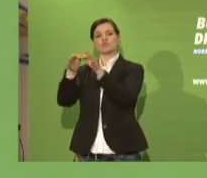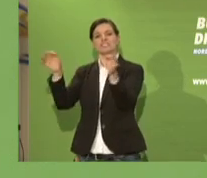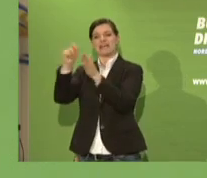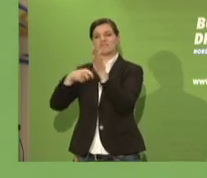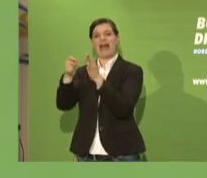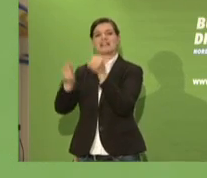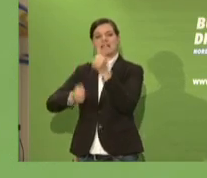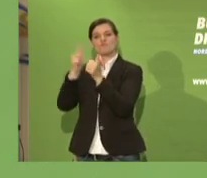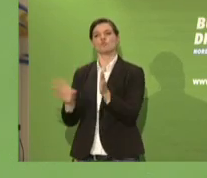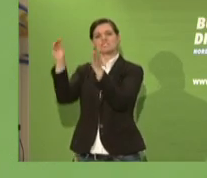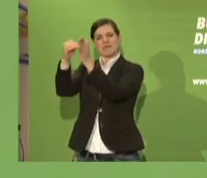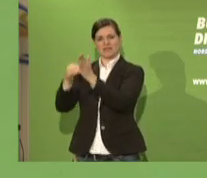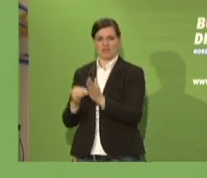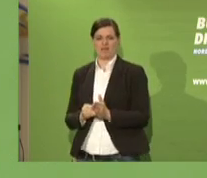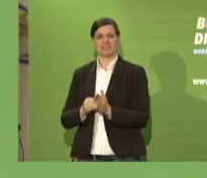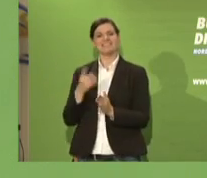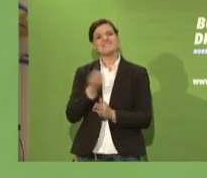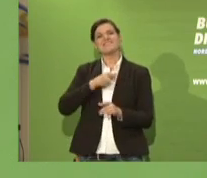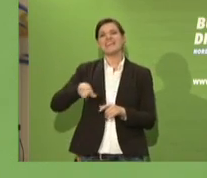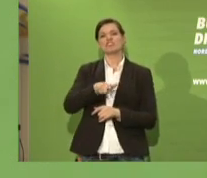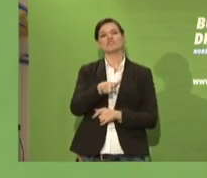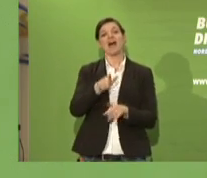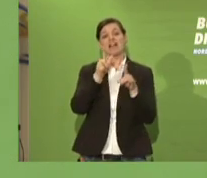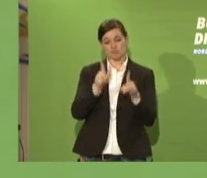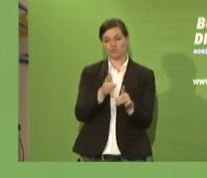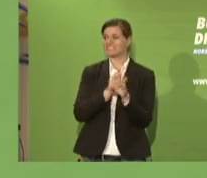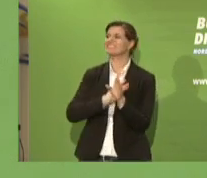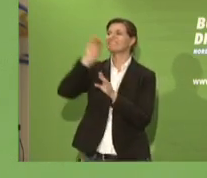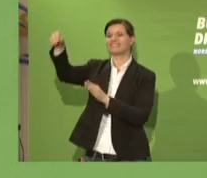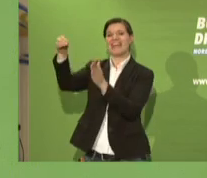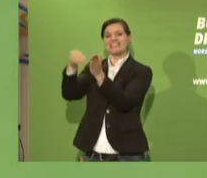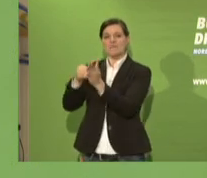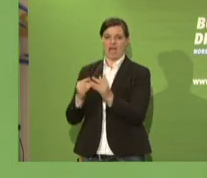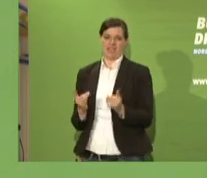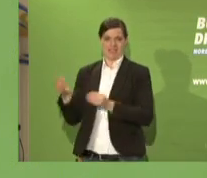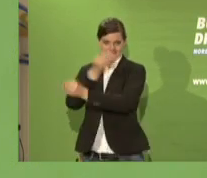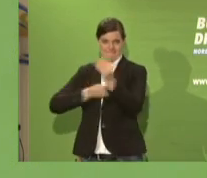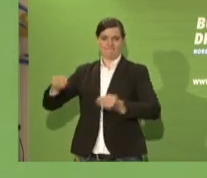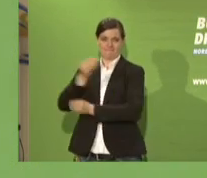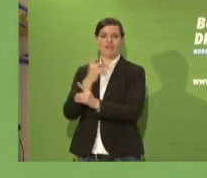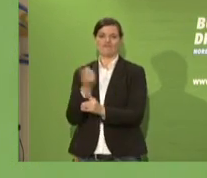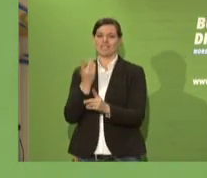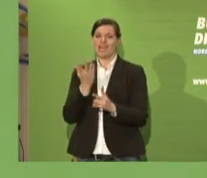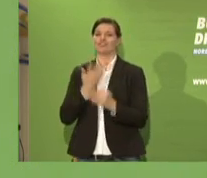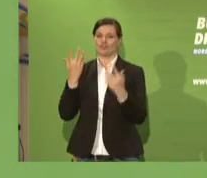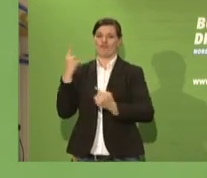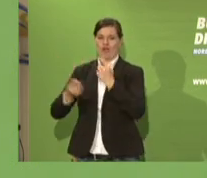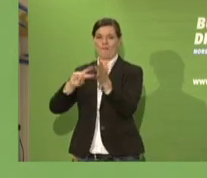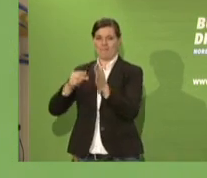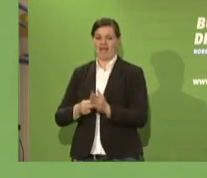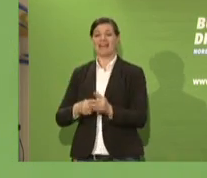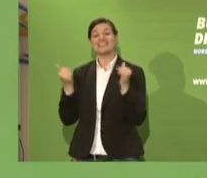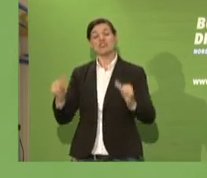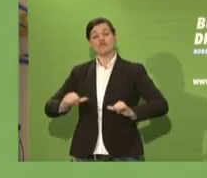als ureigenes Interesse hier aus Nordrhein-Westfalen in die Debatte einbringen müssen, und das werden wir tun. Lasst uns frühzeitig damit